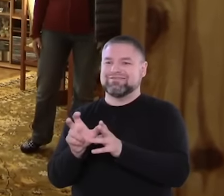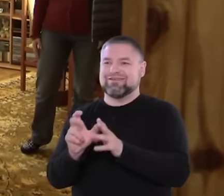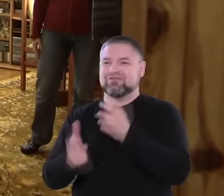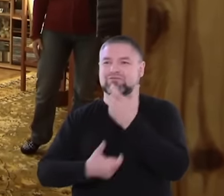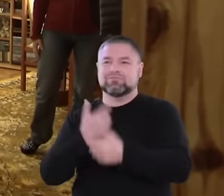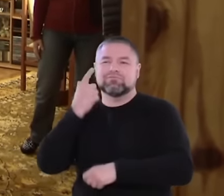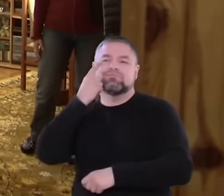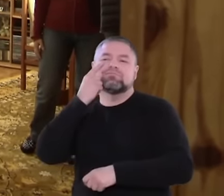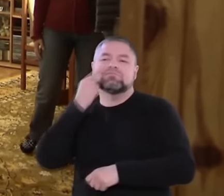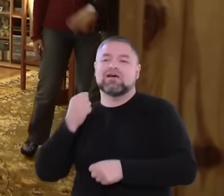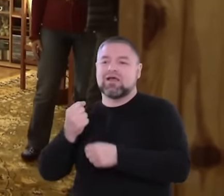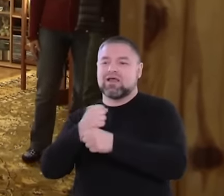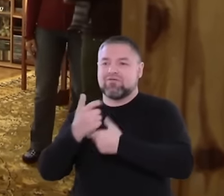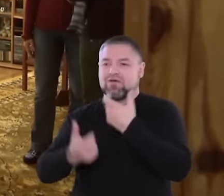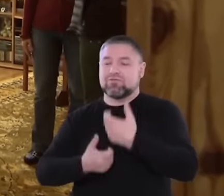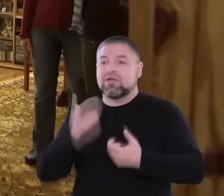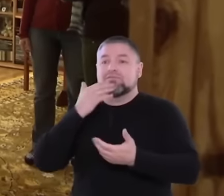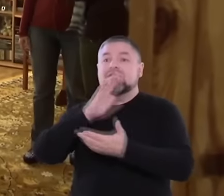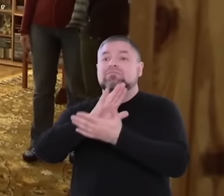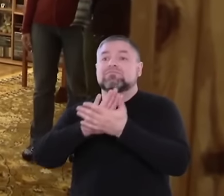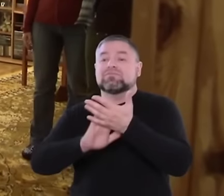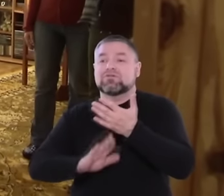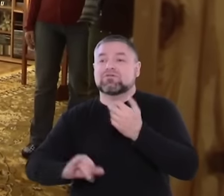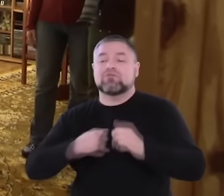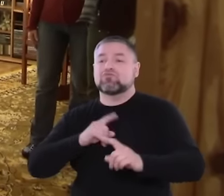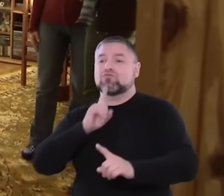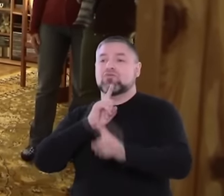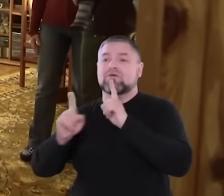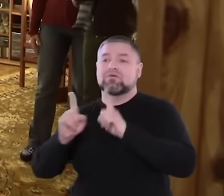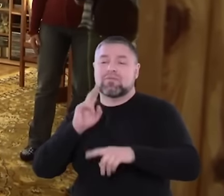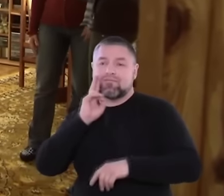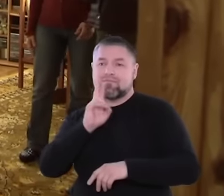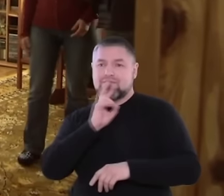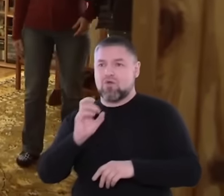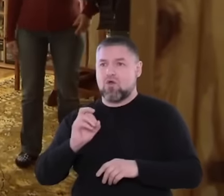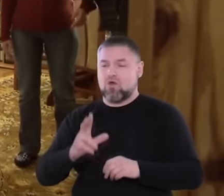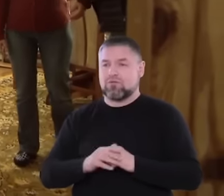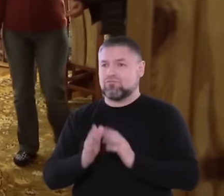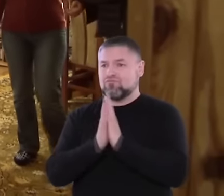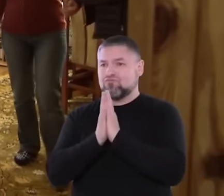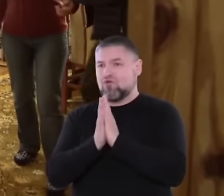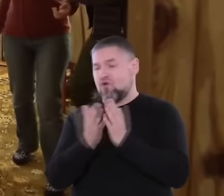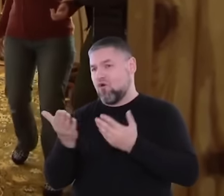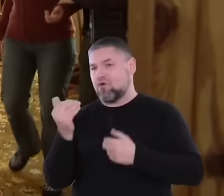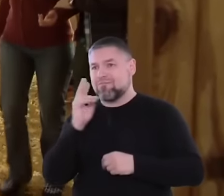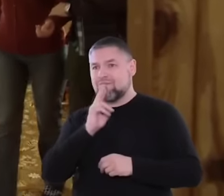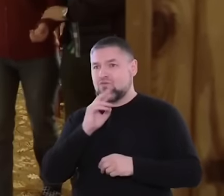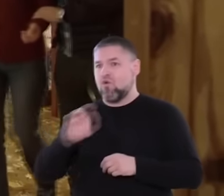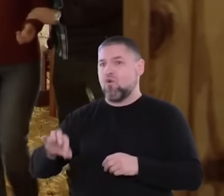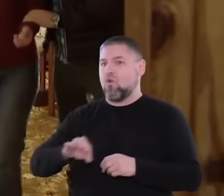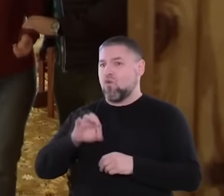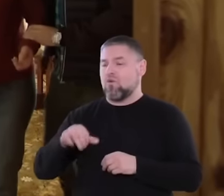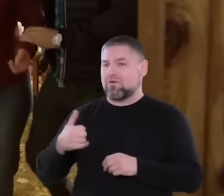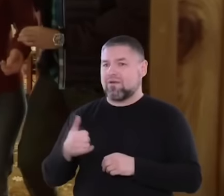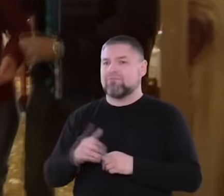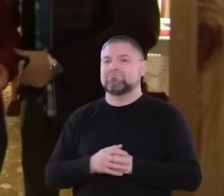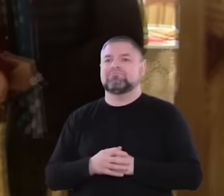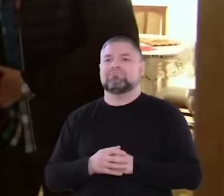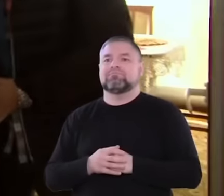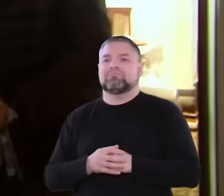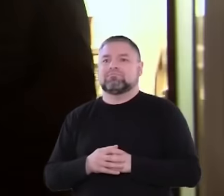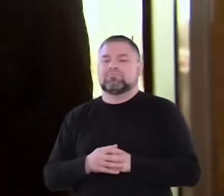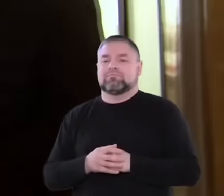mi wyszło. Kawę ci zrobię. Iza, przepraszam, ale ja muszę na chwilę z mamą porozmawiać, okej? Okay? Mamo, mogę cię prosić do kuchni?